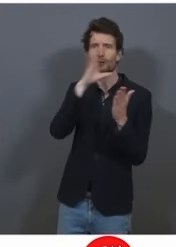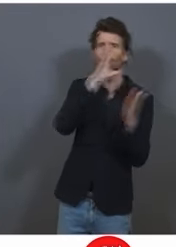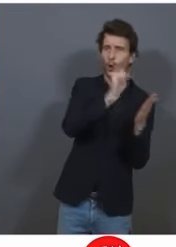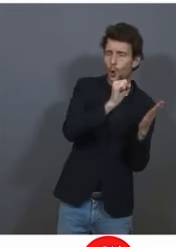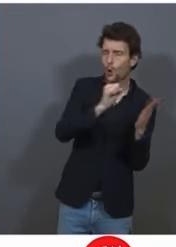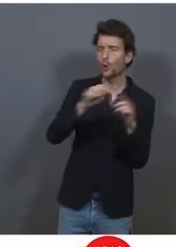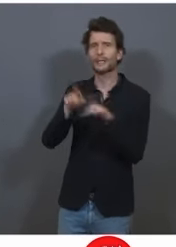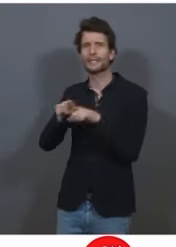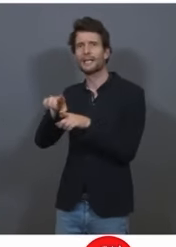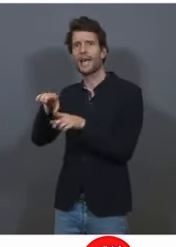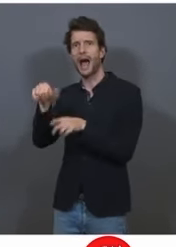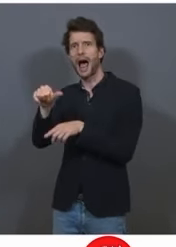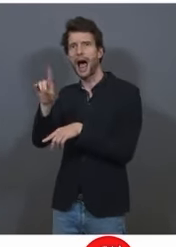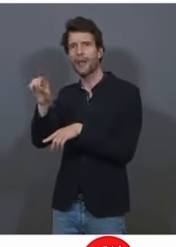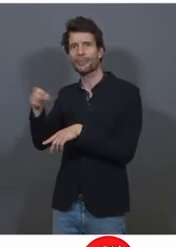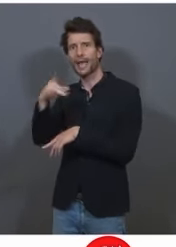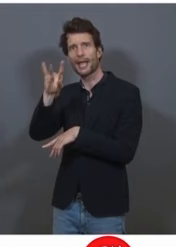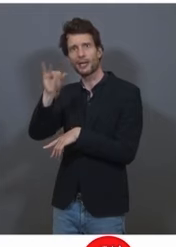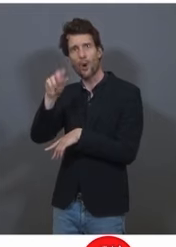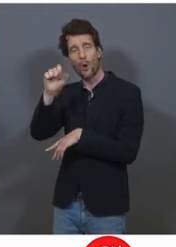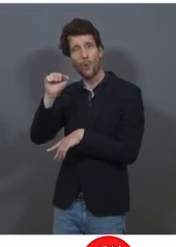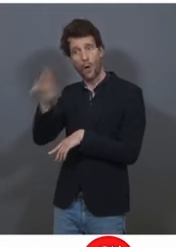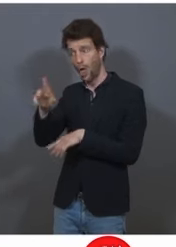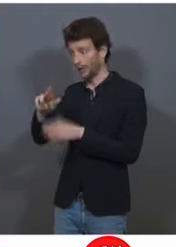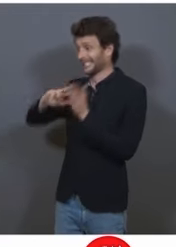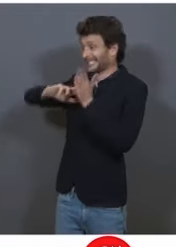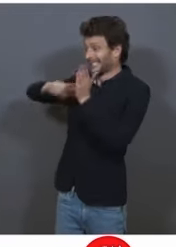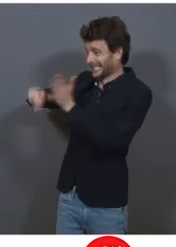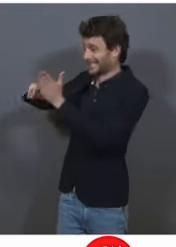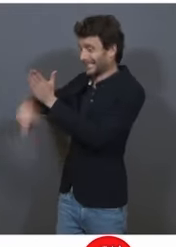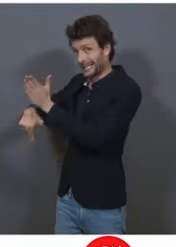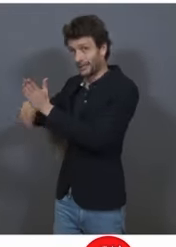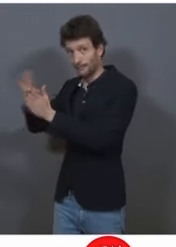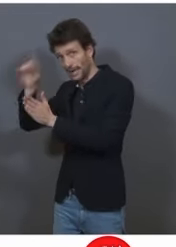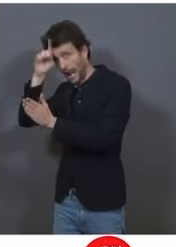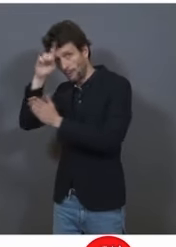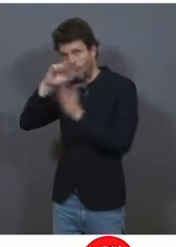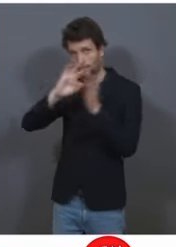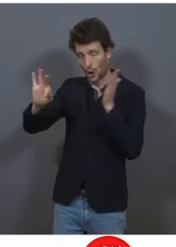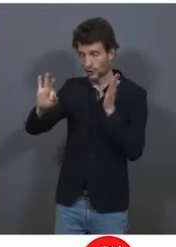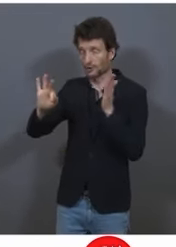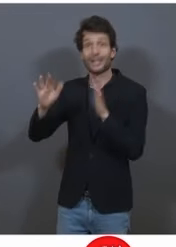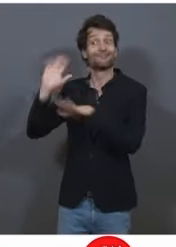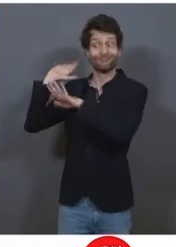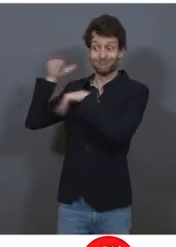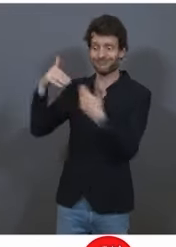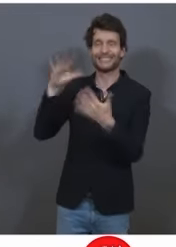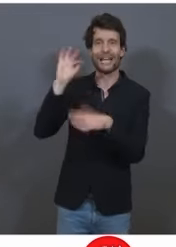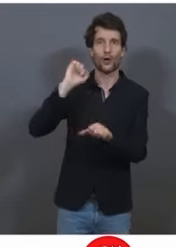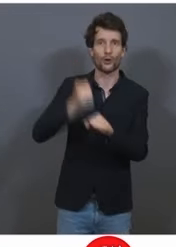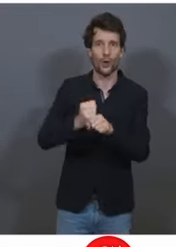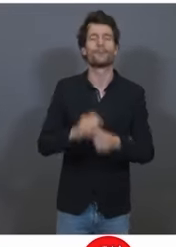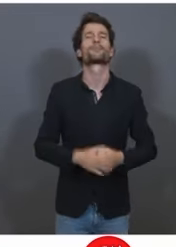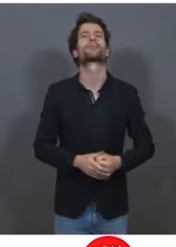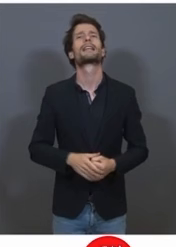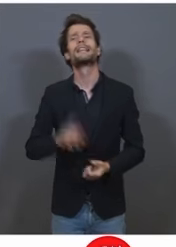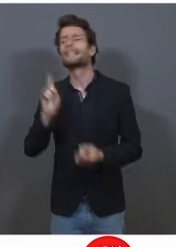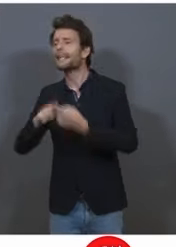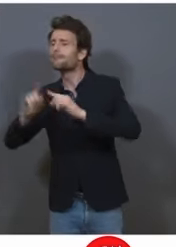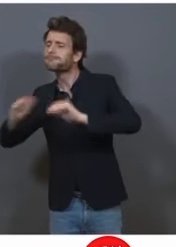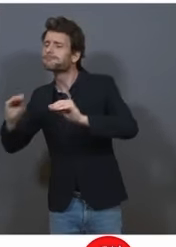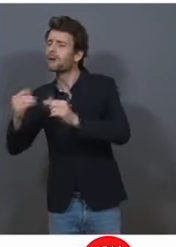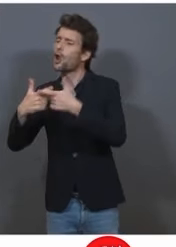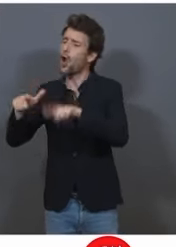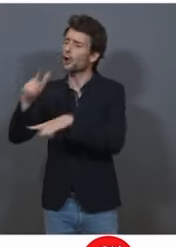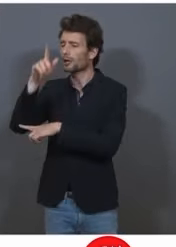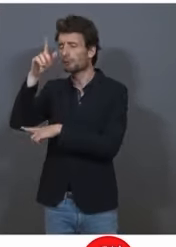Adenauer. Nous évoquons ce soir l'enseignement de la langue allemande, mais on pourrait tout aussi bien songer à l'espagnol,